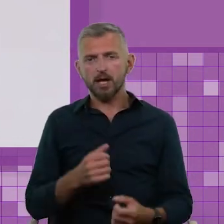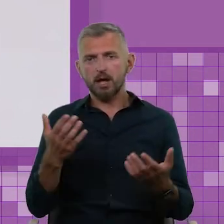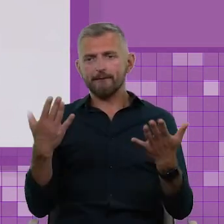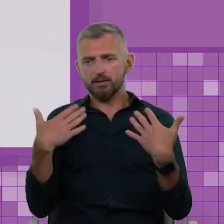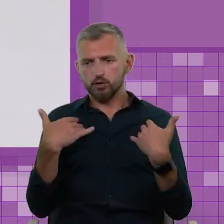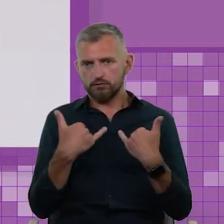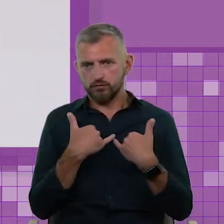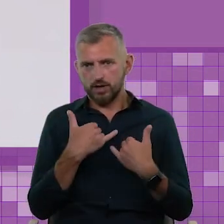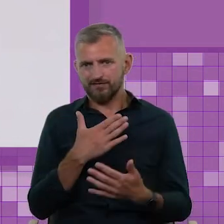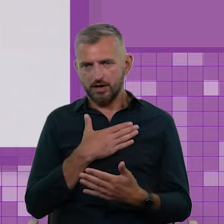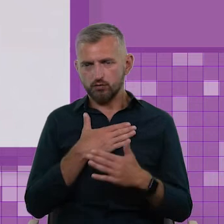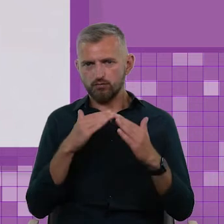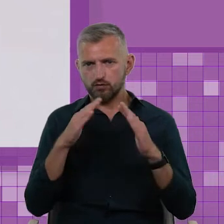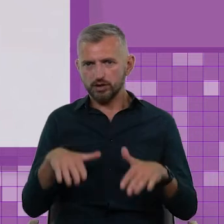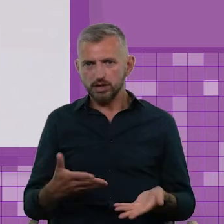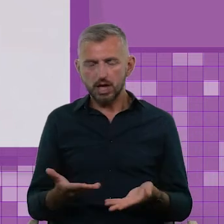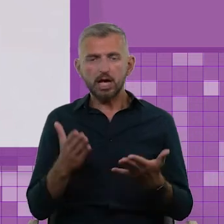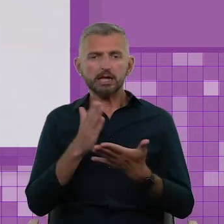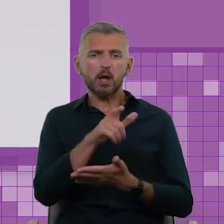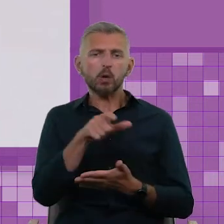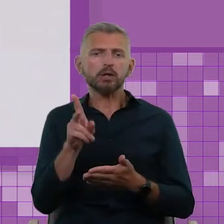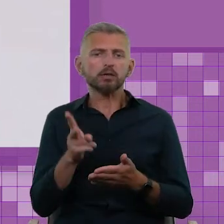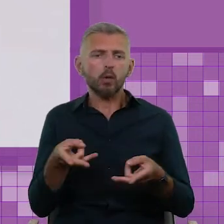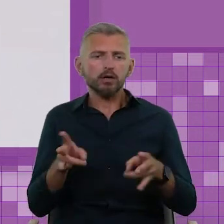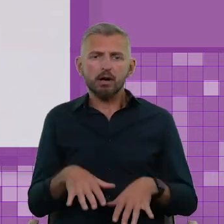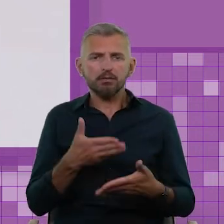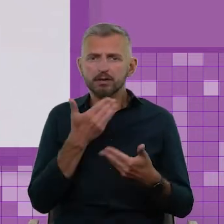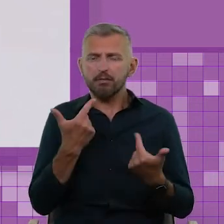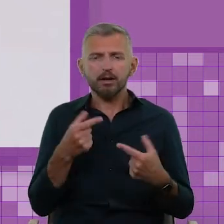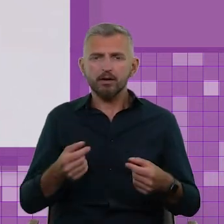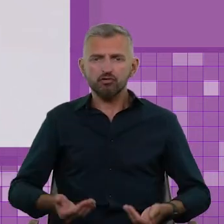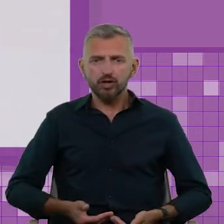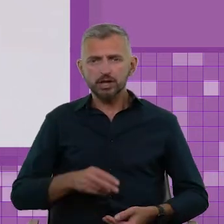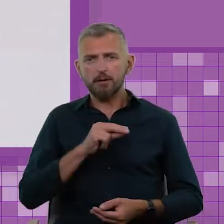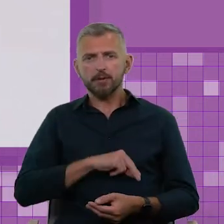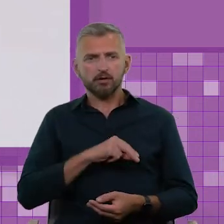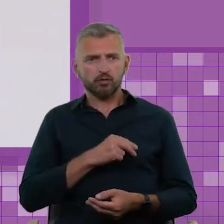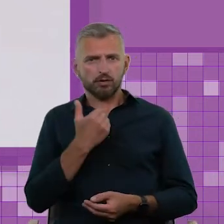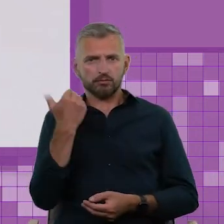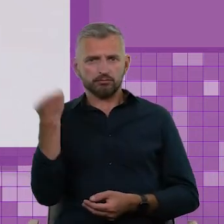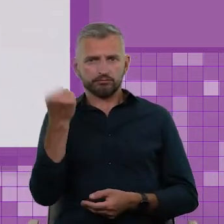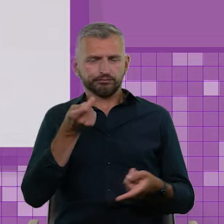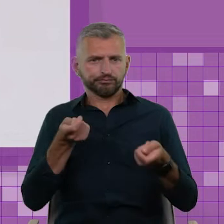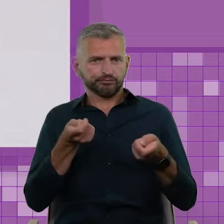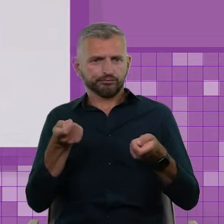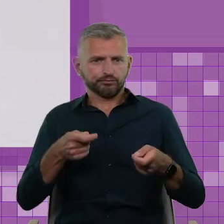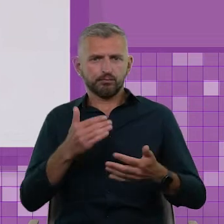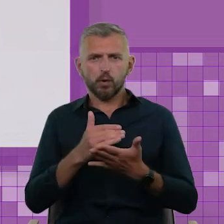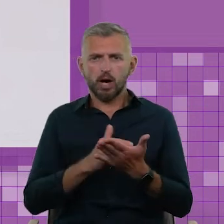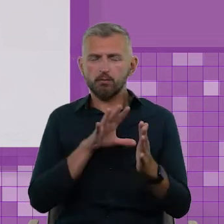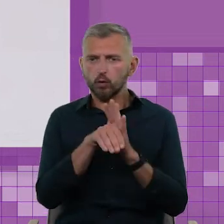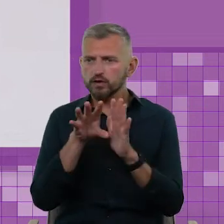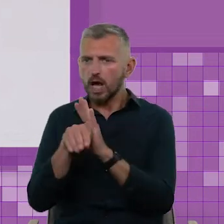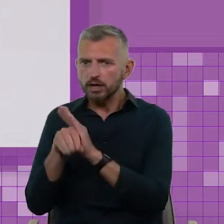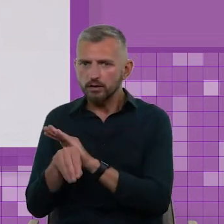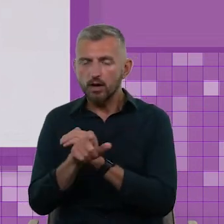відпочивши у нас в нашому пункті. Є люди, які залишаються, не мають де жити, відповідно, працює воєводська програма розселення. Тут же ж